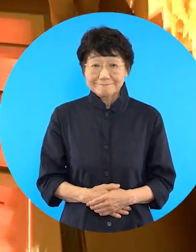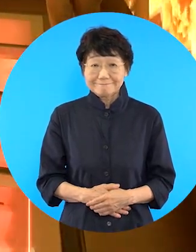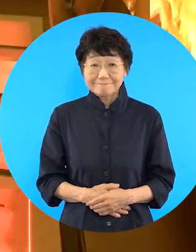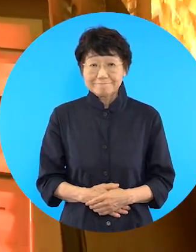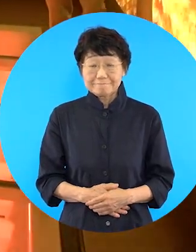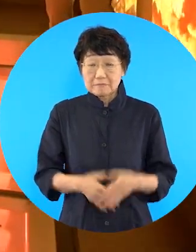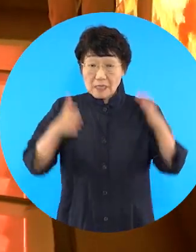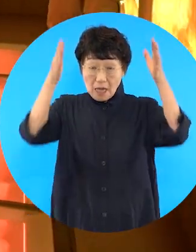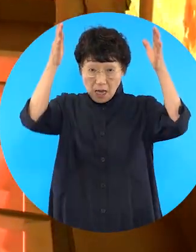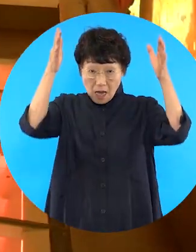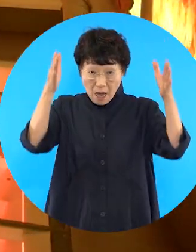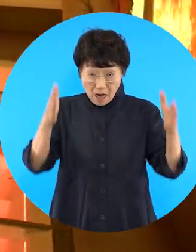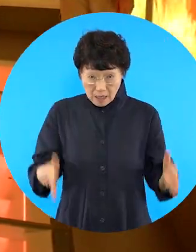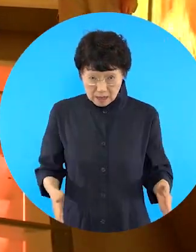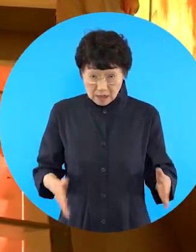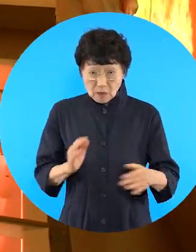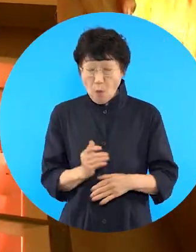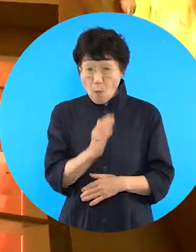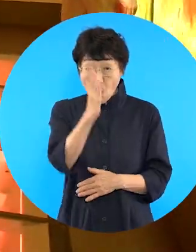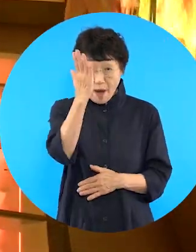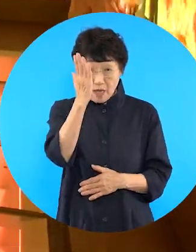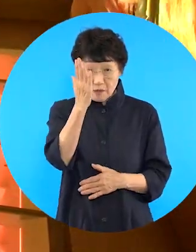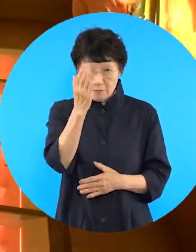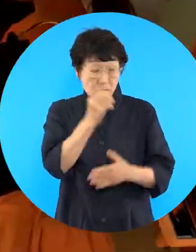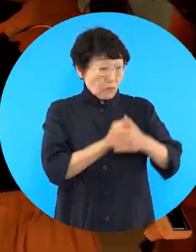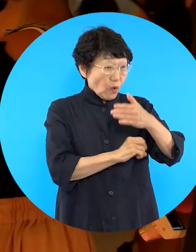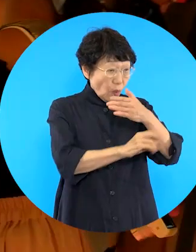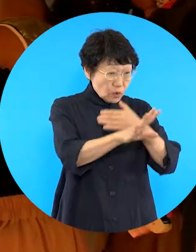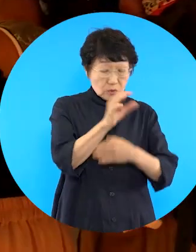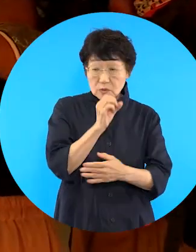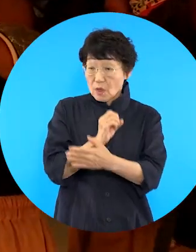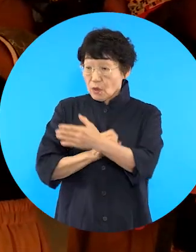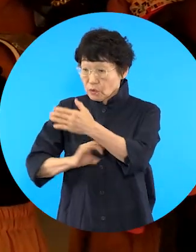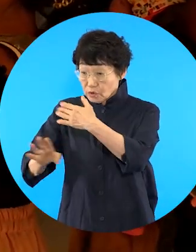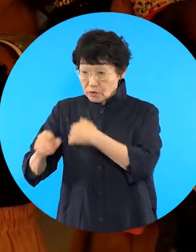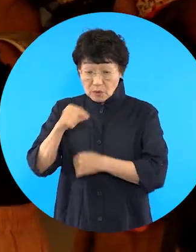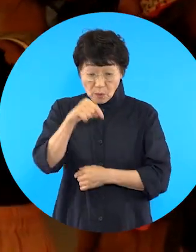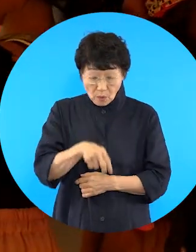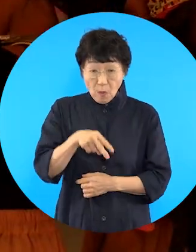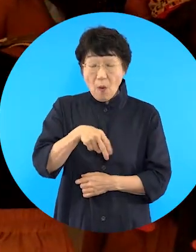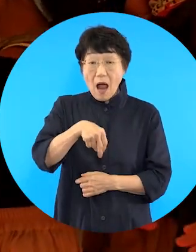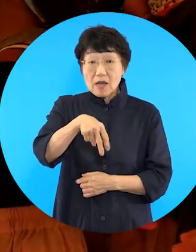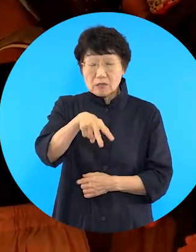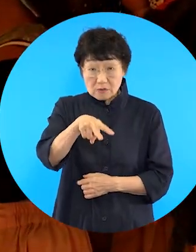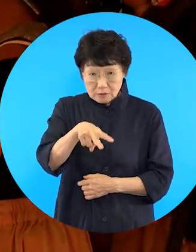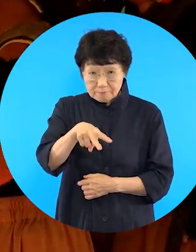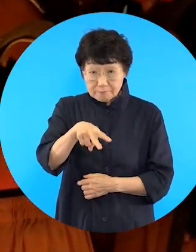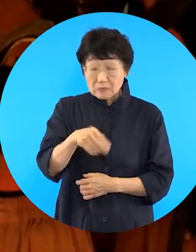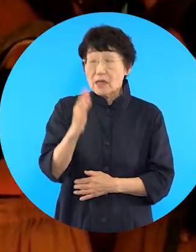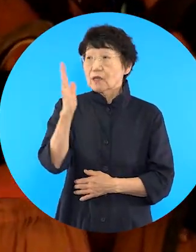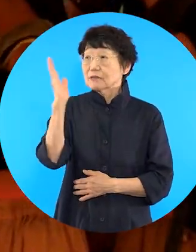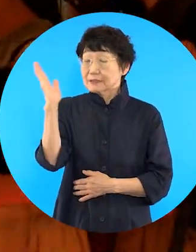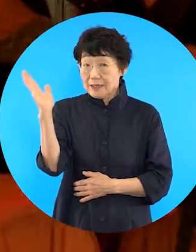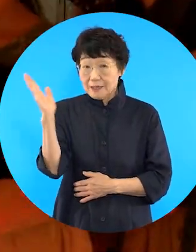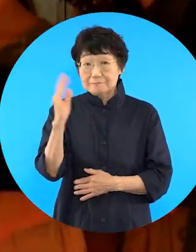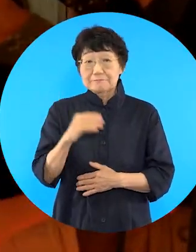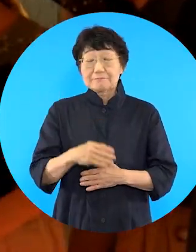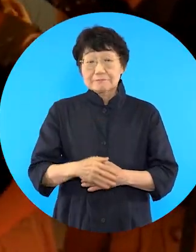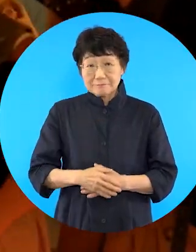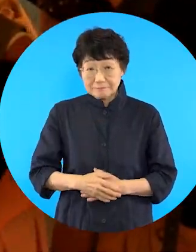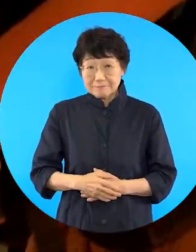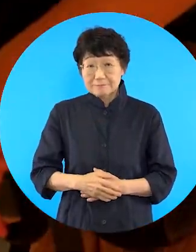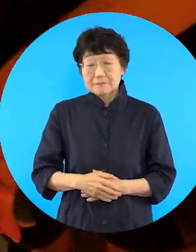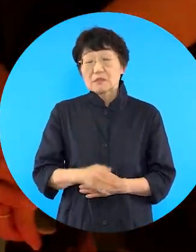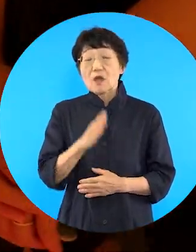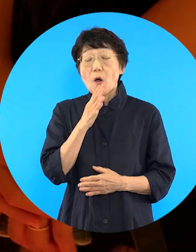また焼却炉ゾーンは燃え盛る炎の映像に挟まれ、まるで焼却炉の中に入ってしまったかのようです。